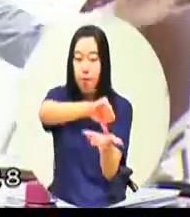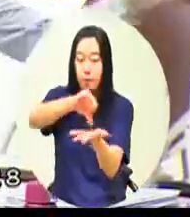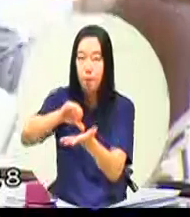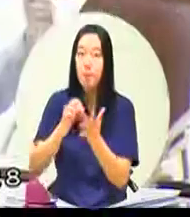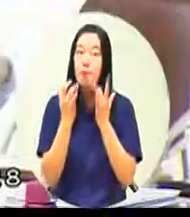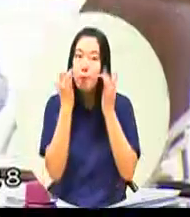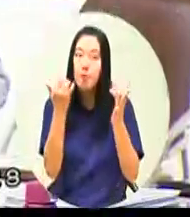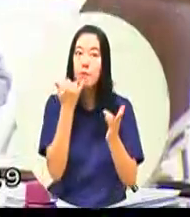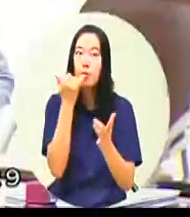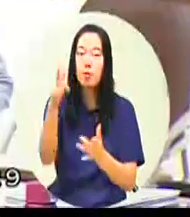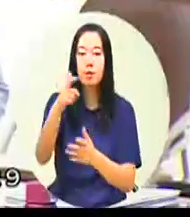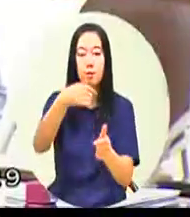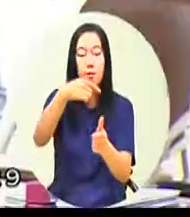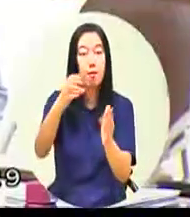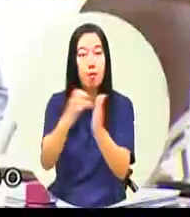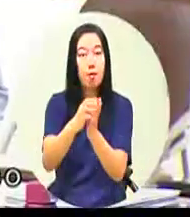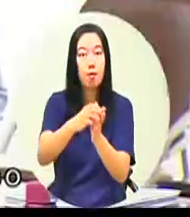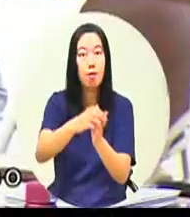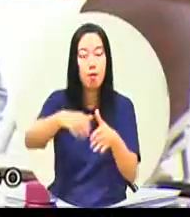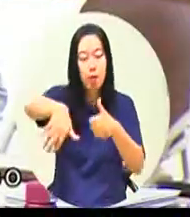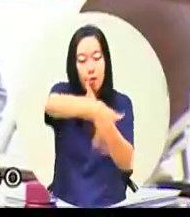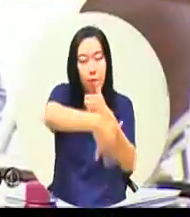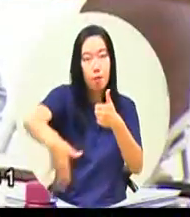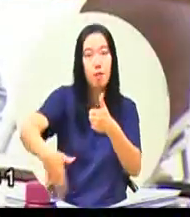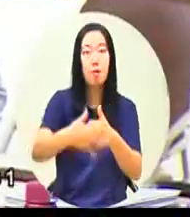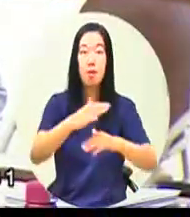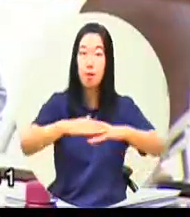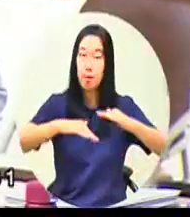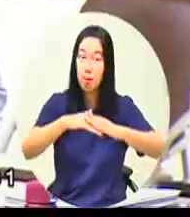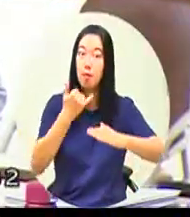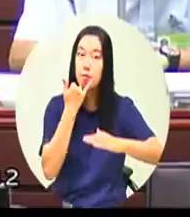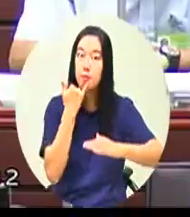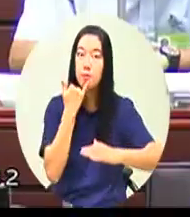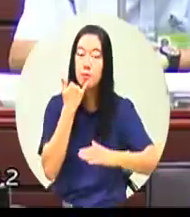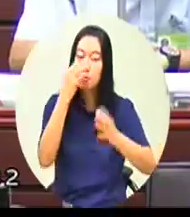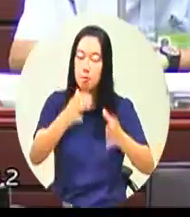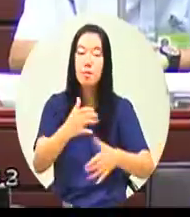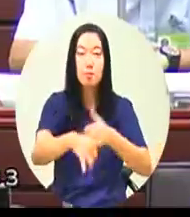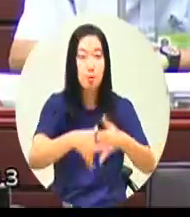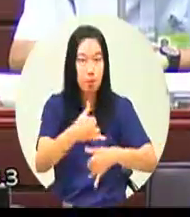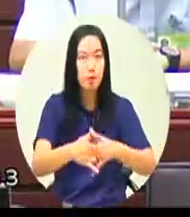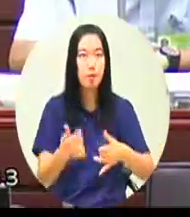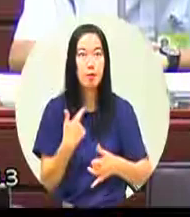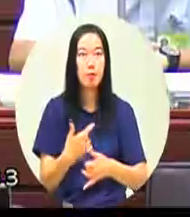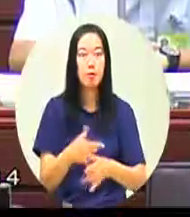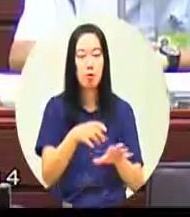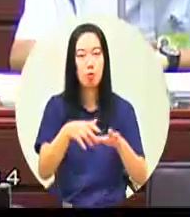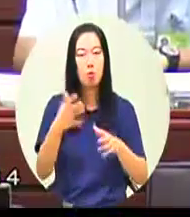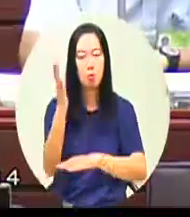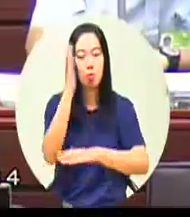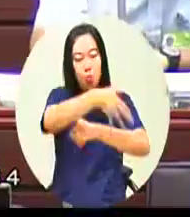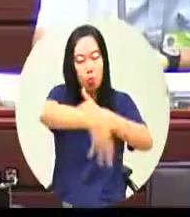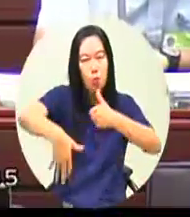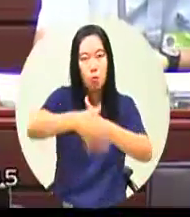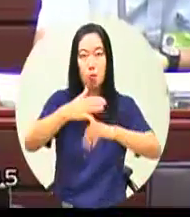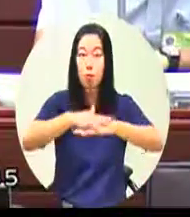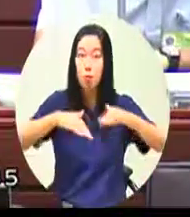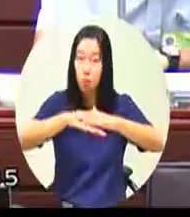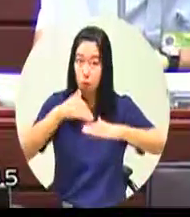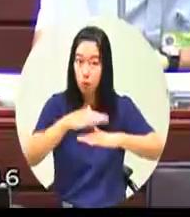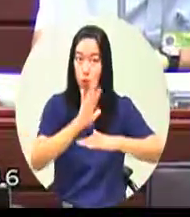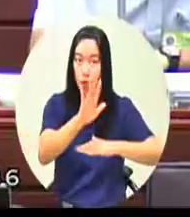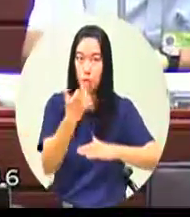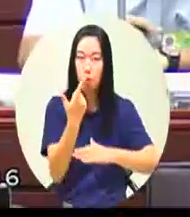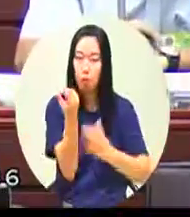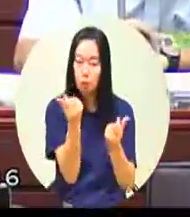教育局横向的， 林议员报告一下，其实我南国叫环保局甲卫生局很密切合作。我举你一个例哈，